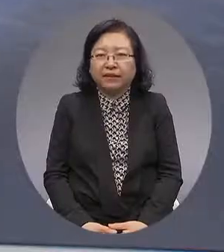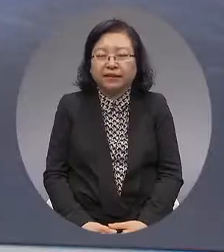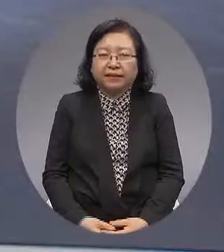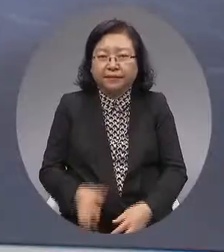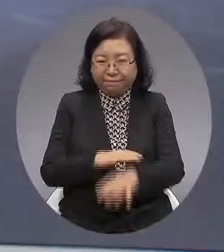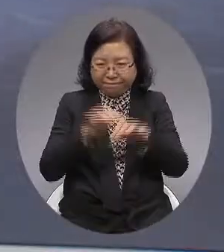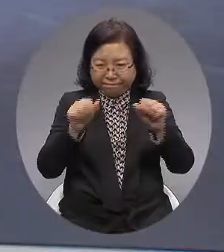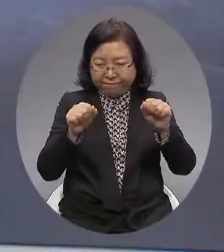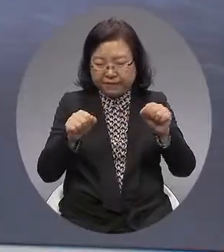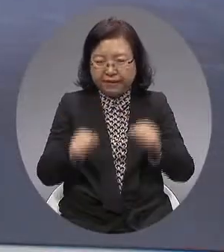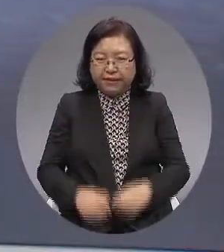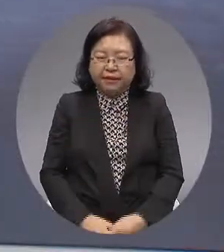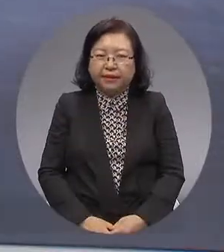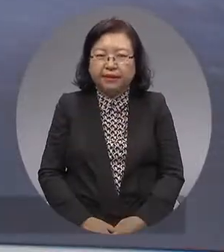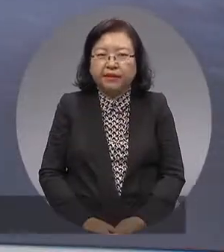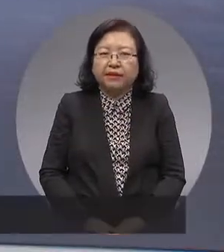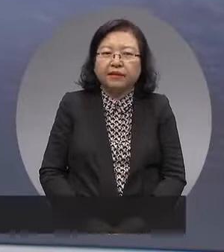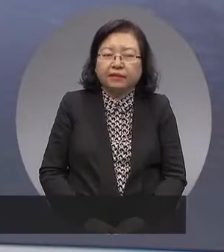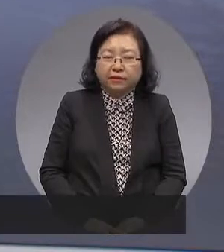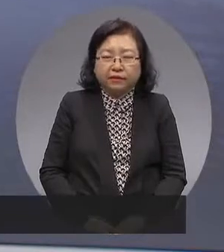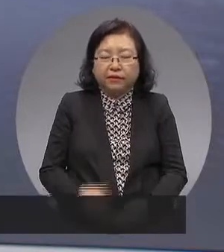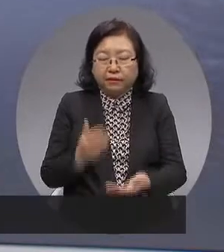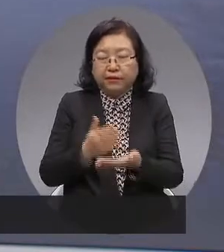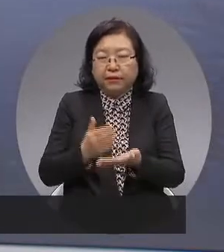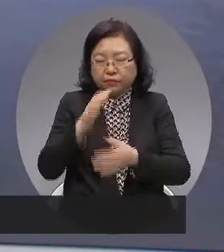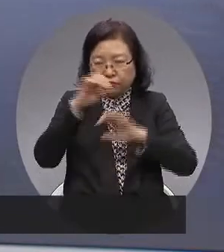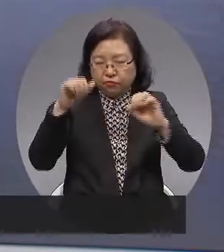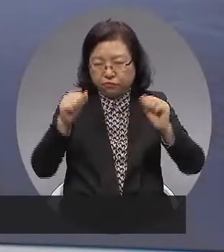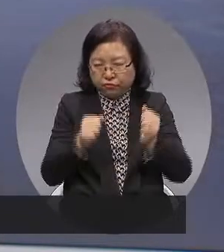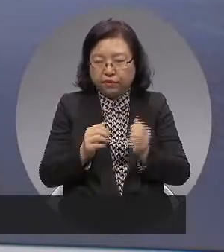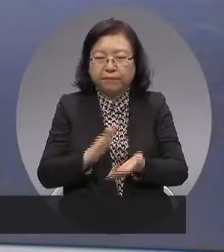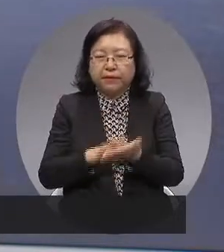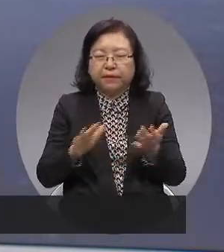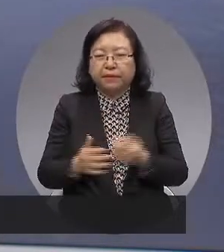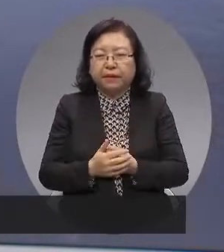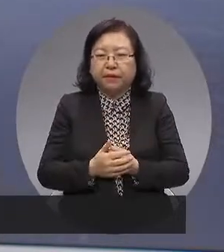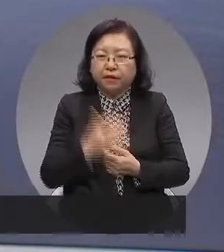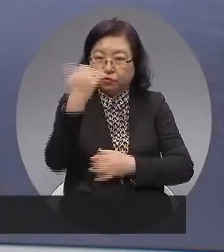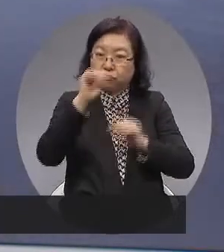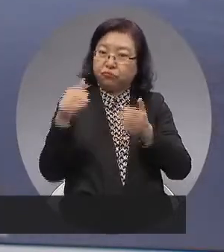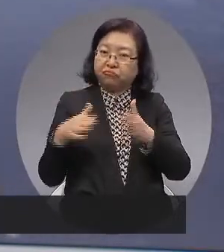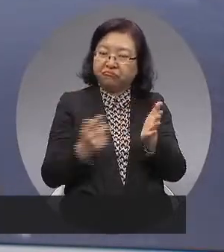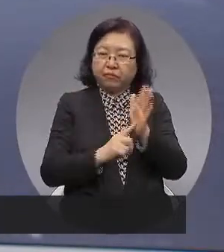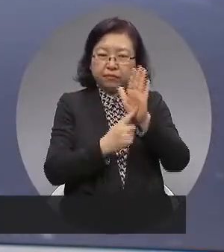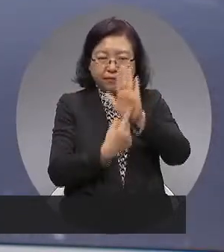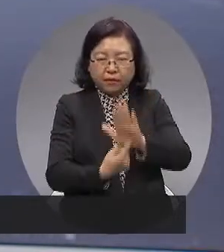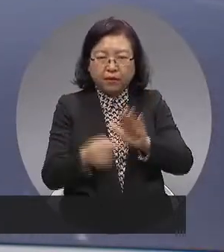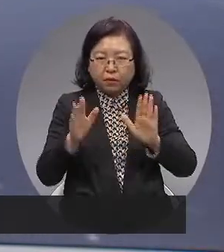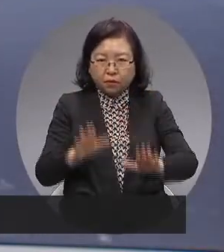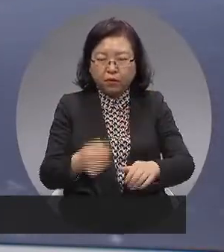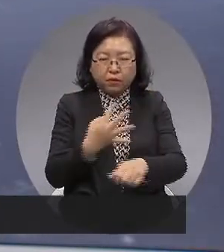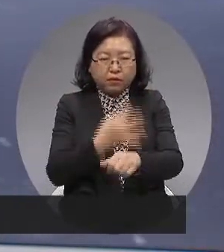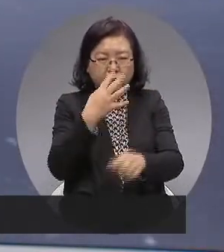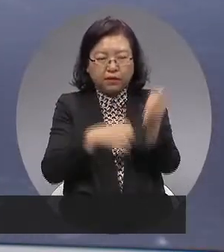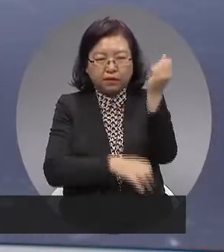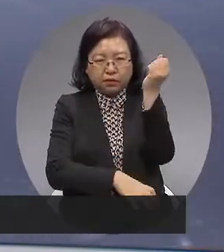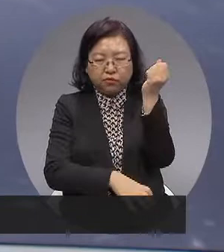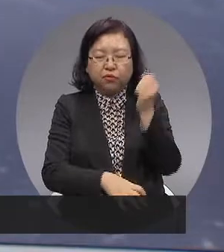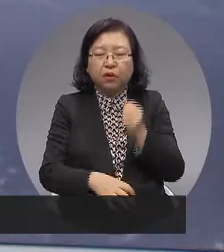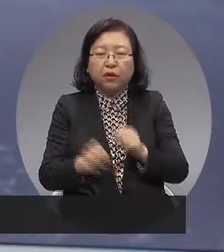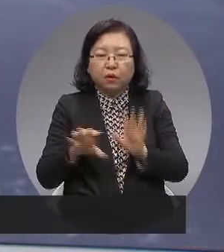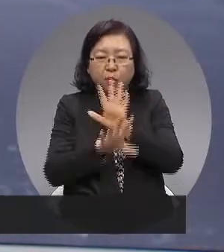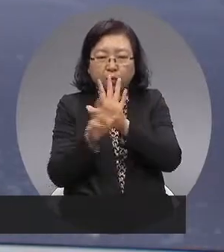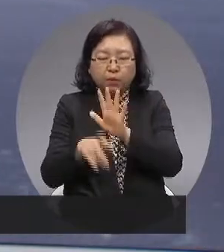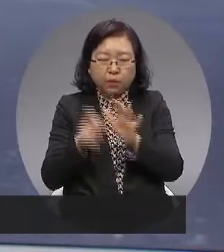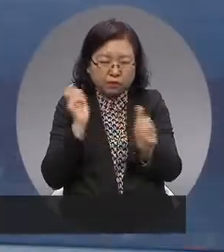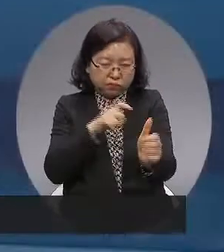시청자 여러분 안녕하십니까? 계속해서 뉴스데스크 충북입니다. 충청북도가 발표한 오늘 4시 기준 코로나19